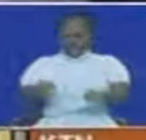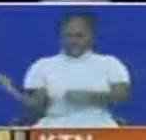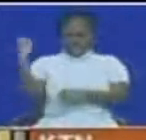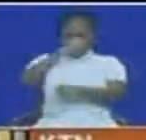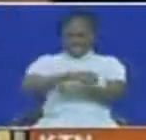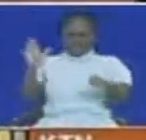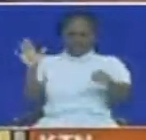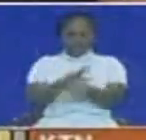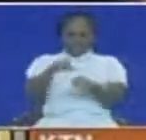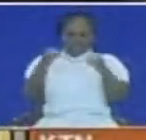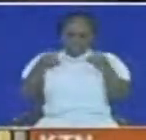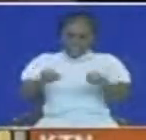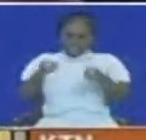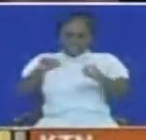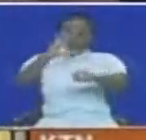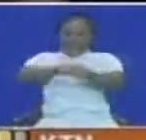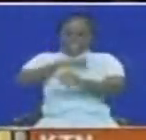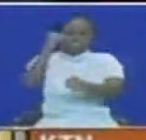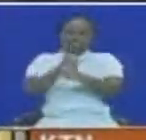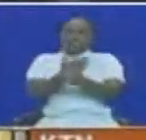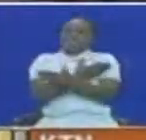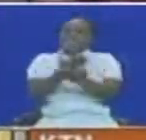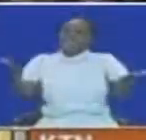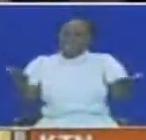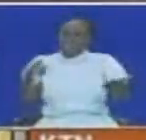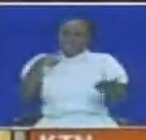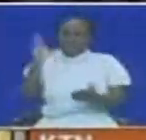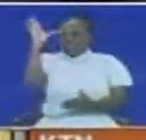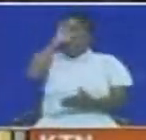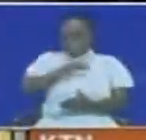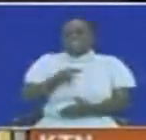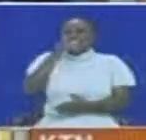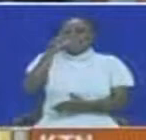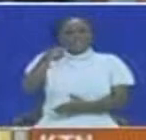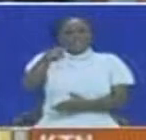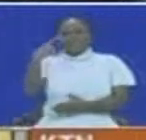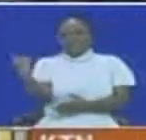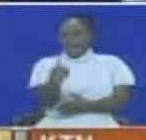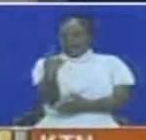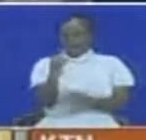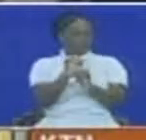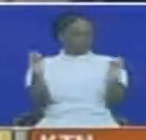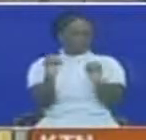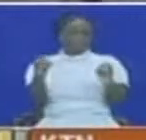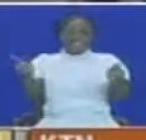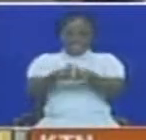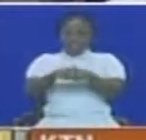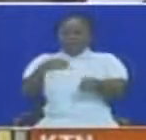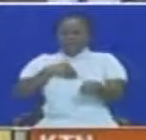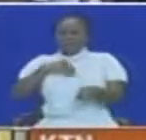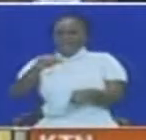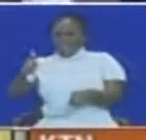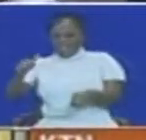Jose aking'ang'ana kupata kazi ya aina yoyote ile ili asikose chang'aa, hayuko peke yake, kwani hapa ndipo